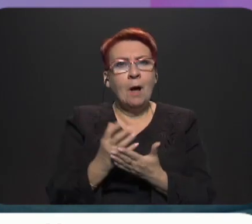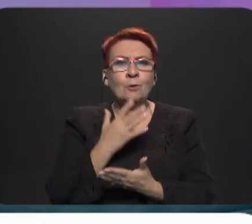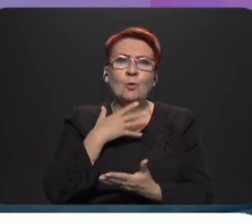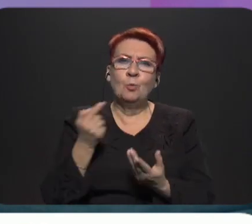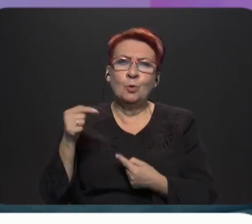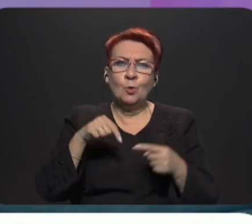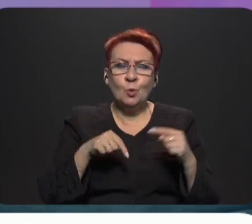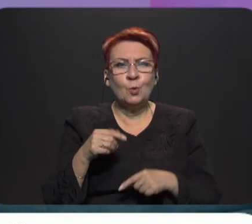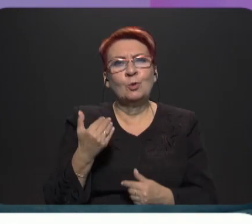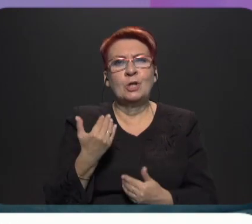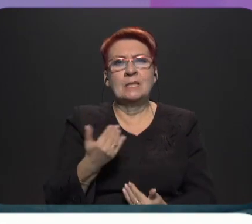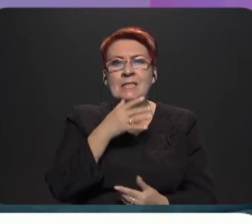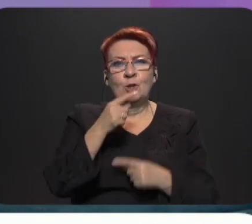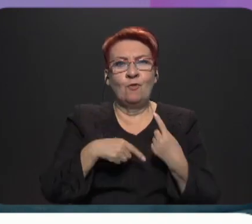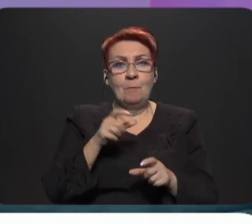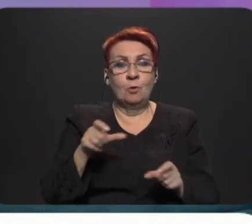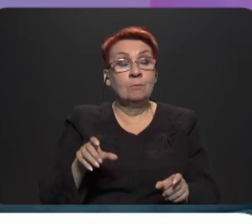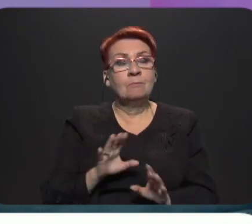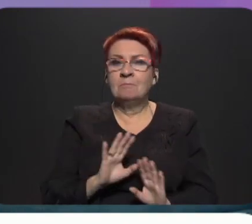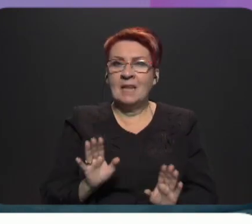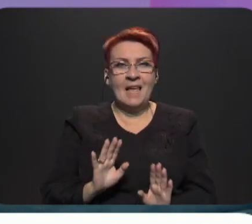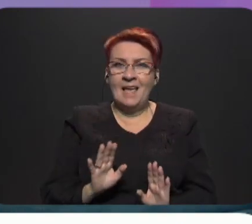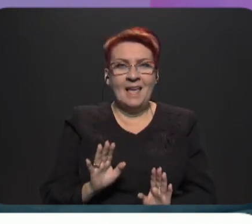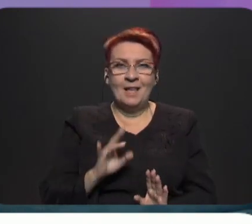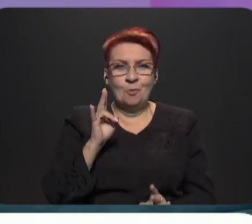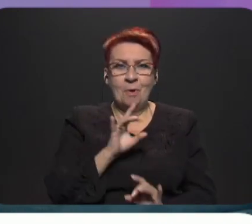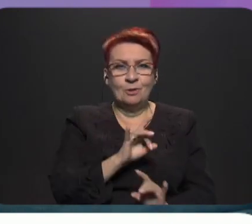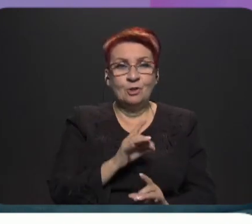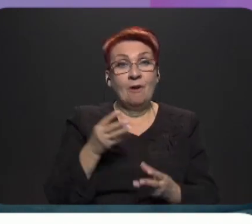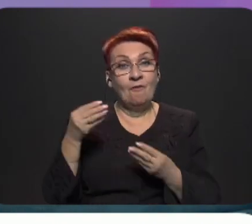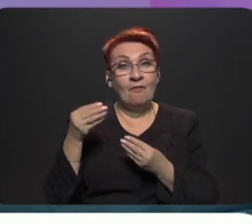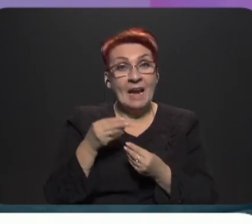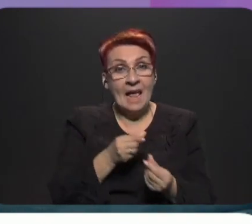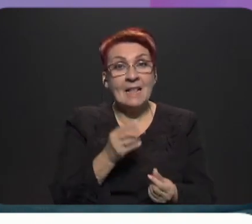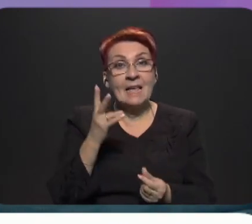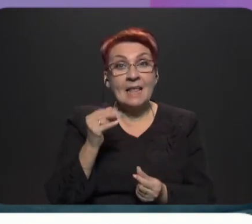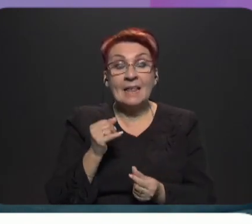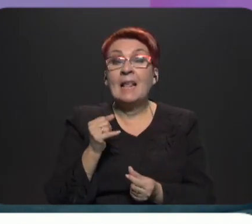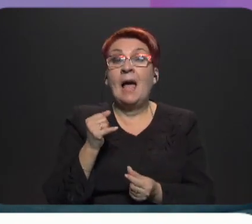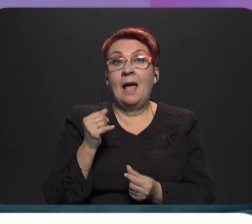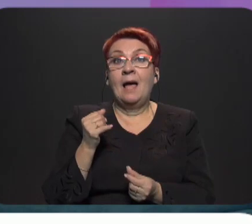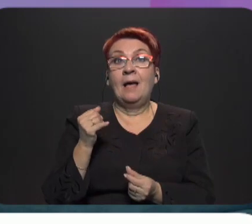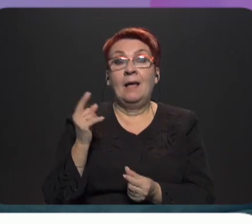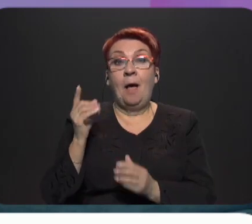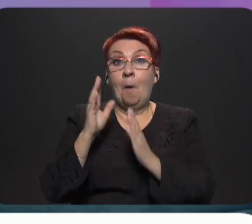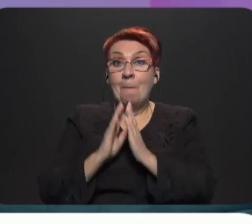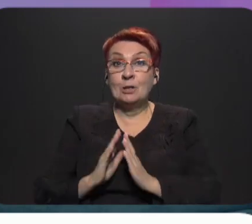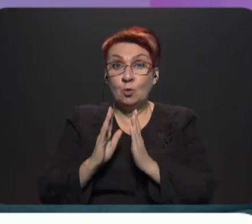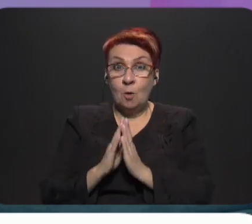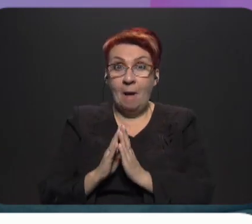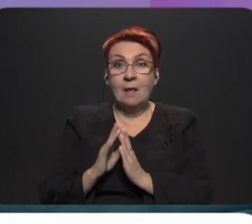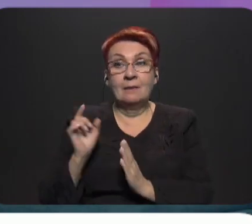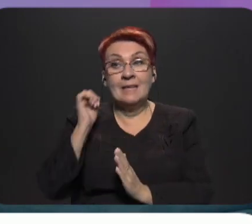все современные люди, то нет. Все же влияние на мусульман старого поколения, оно